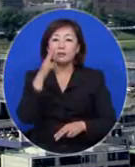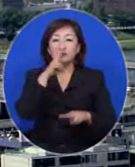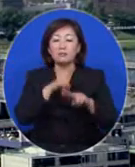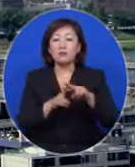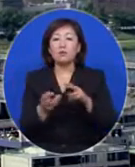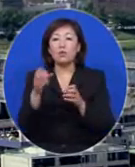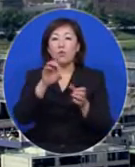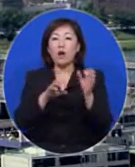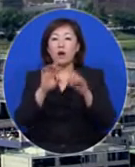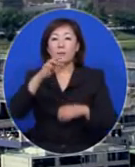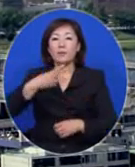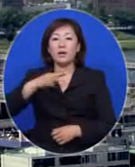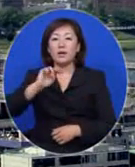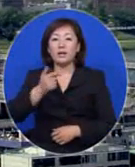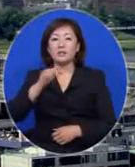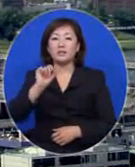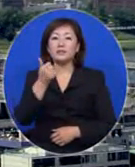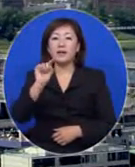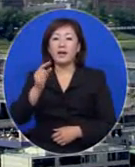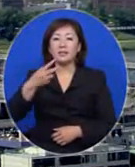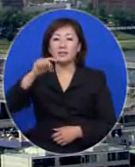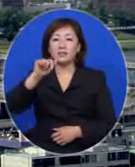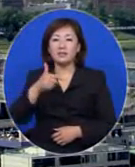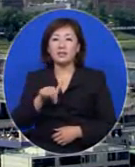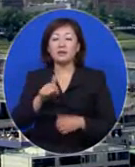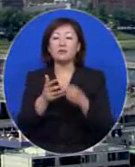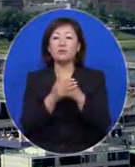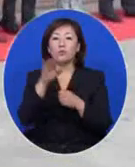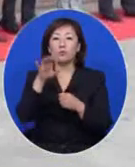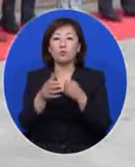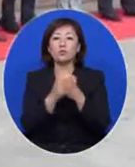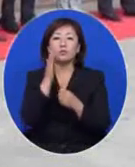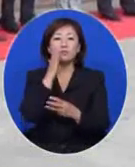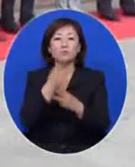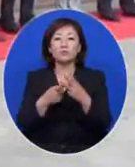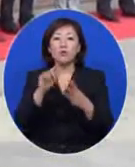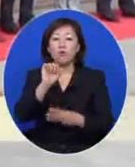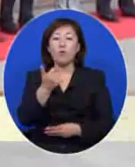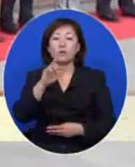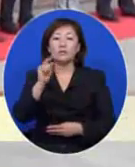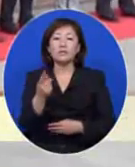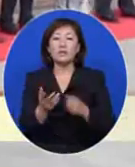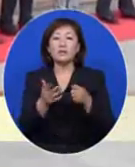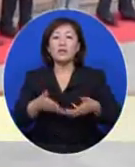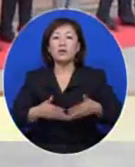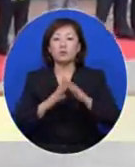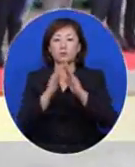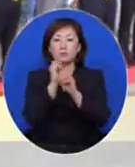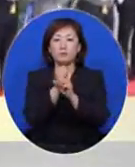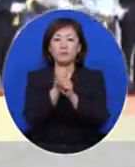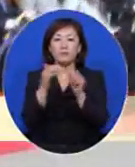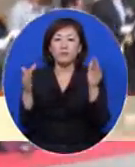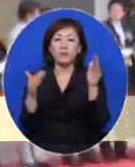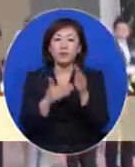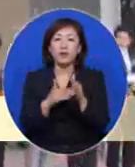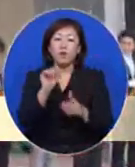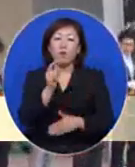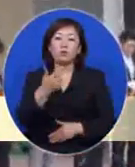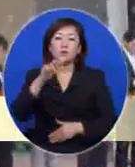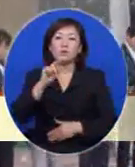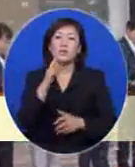석유화학 플랜트 설비 전문업체인 한택이 울주군 온산의 원산리에 신사업장을 짓고 준공식을 가졌습니다.